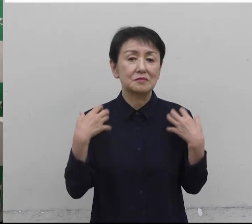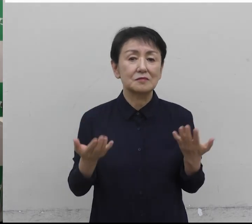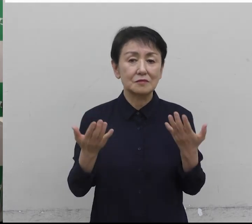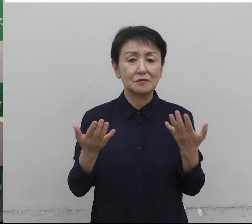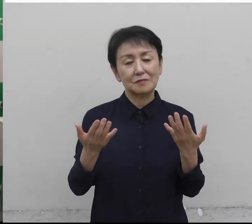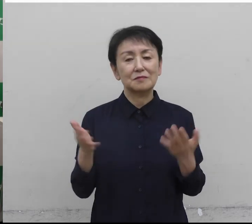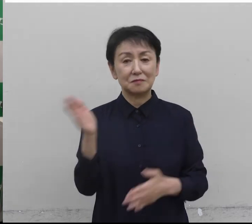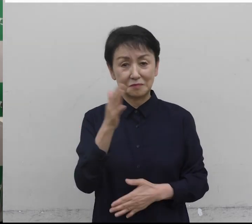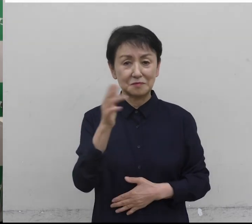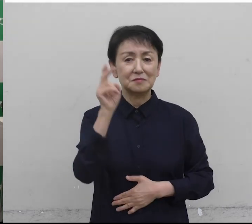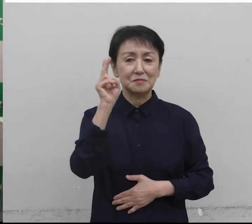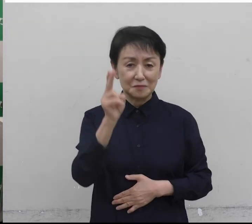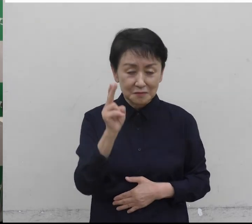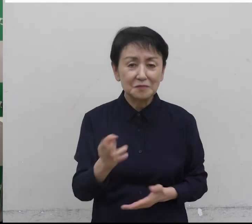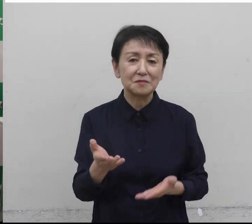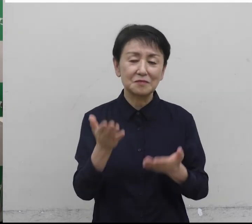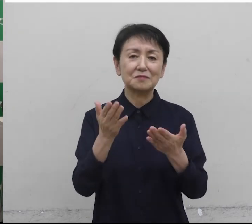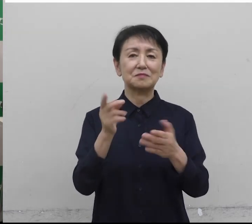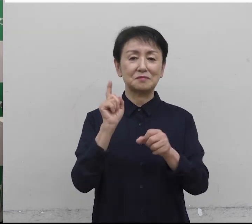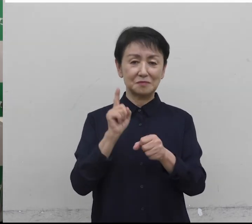世帯を支援いたします。